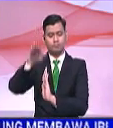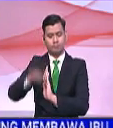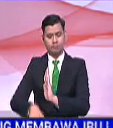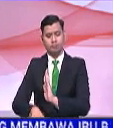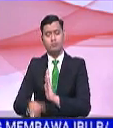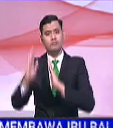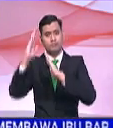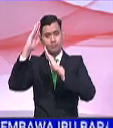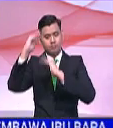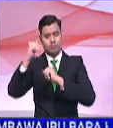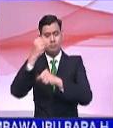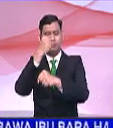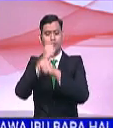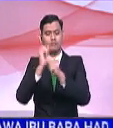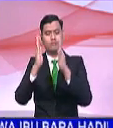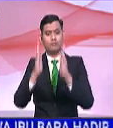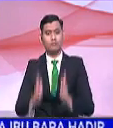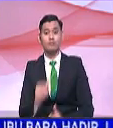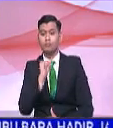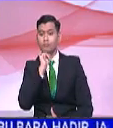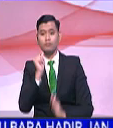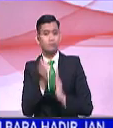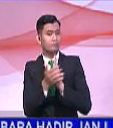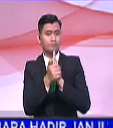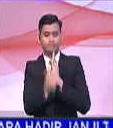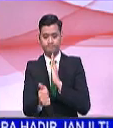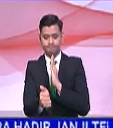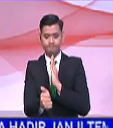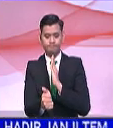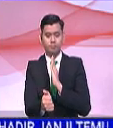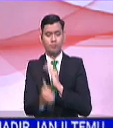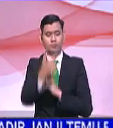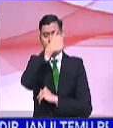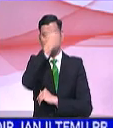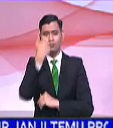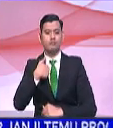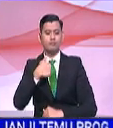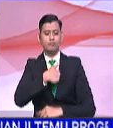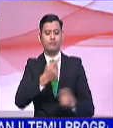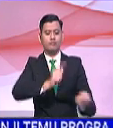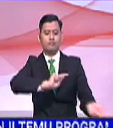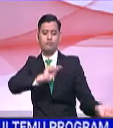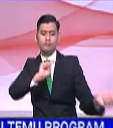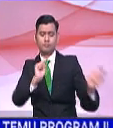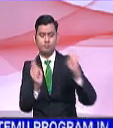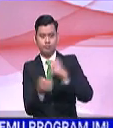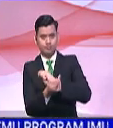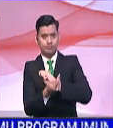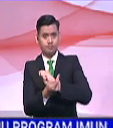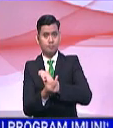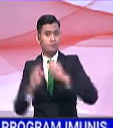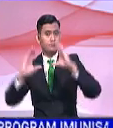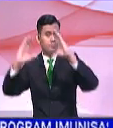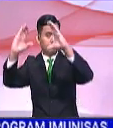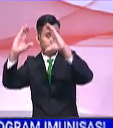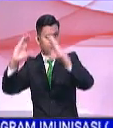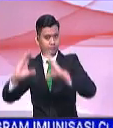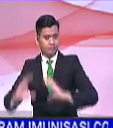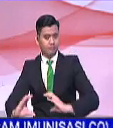reliance on unskilled labor as we move swiftly into a phase of automations